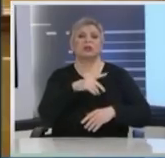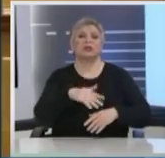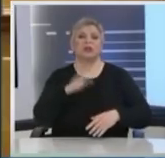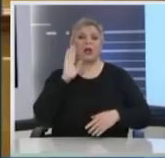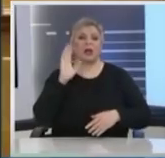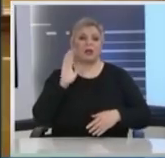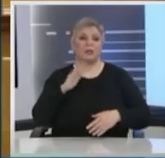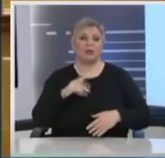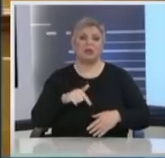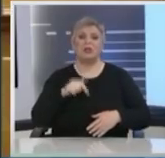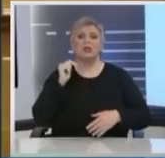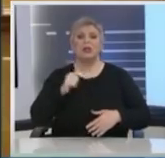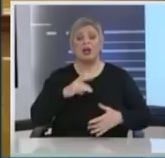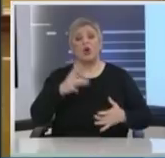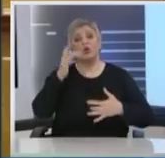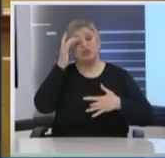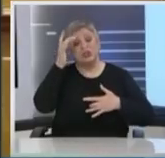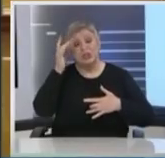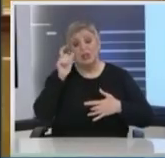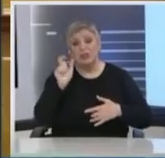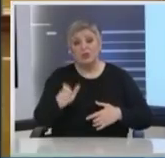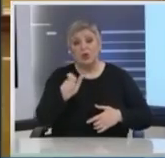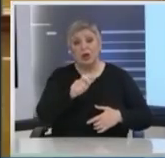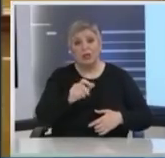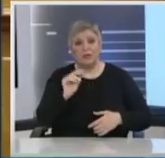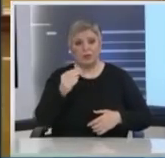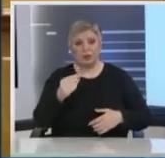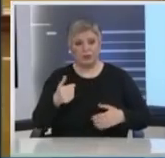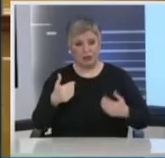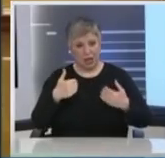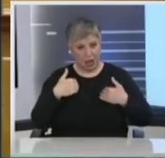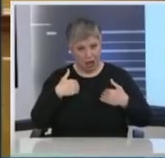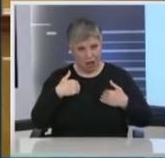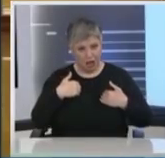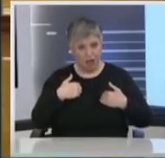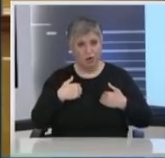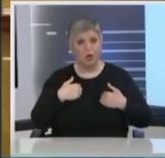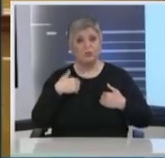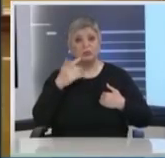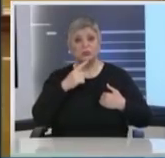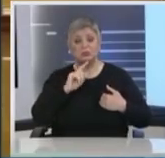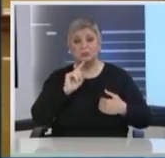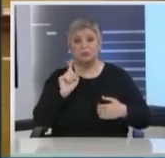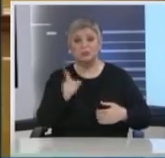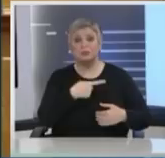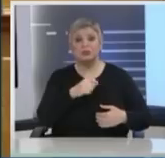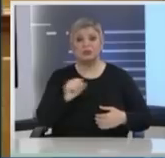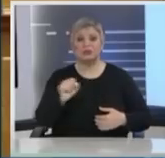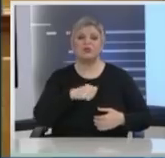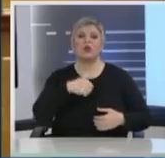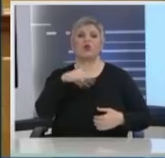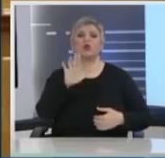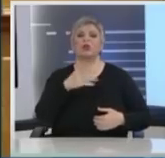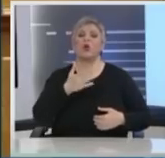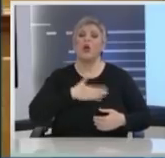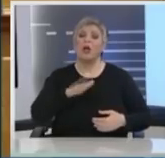κατά συνείδηση θα ψηφίσουν οι βουλευτές. Προσωπικά εγώ δεν θα το ζητήσω την παραπομπή του για να διευκολύνω το έργο του ως μάρτυρας